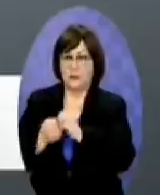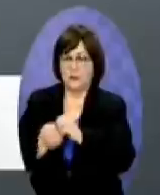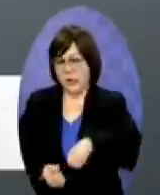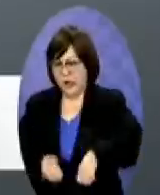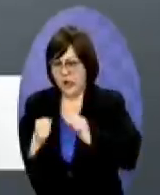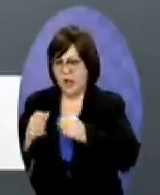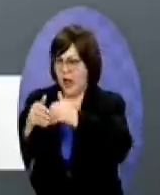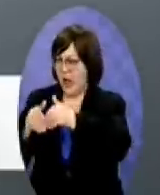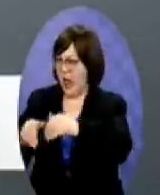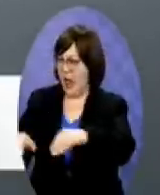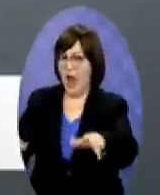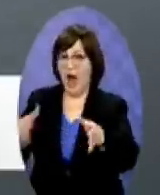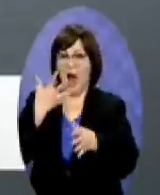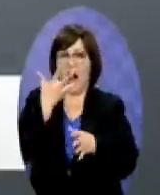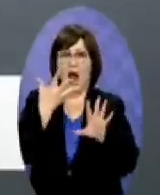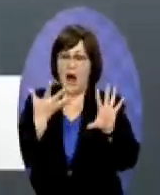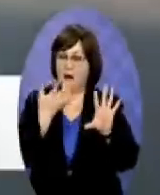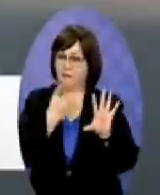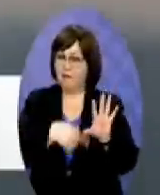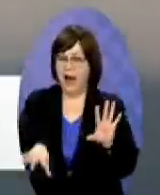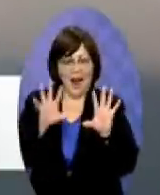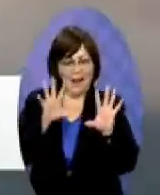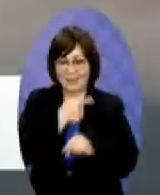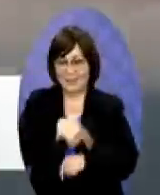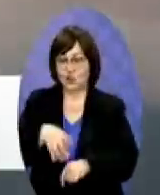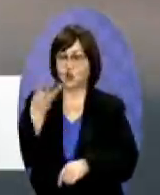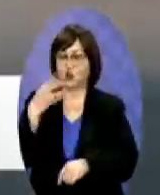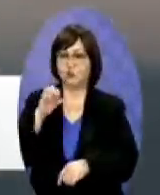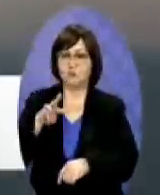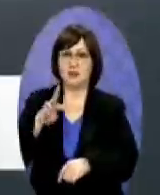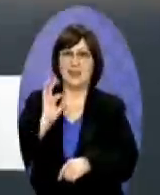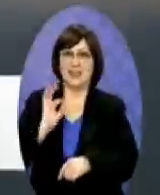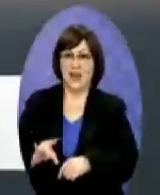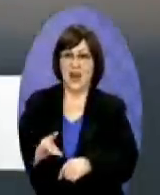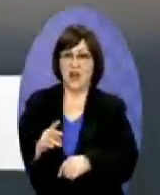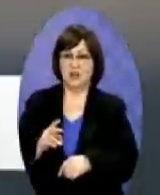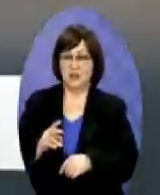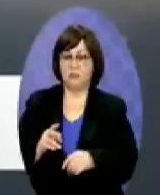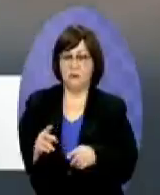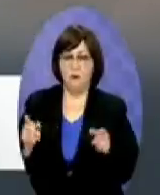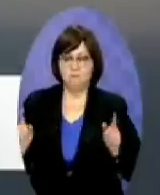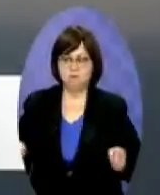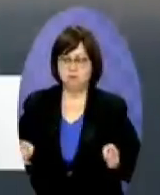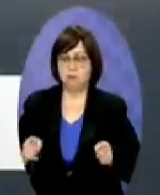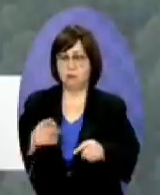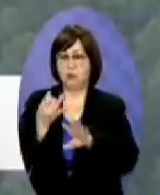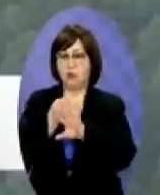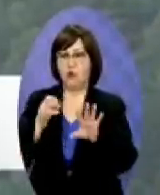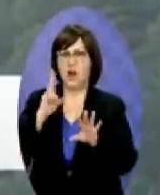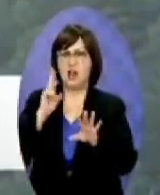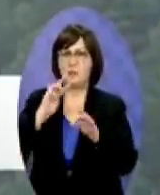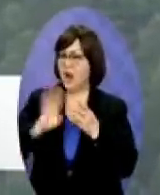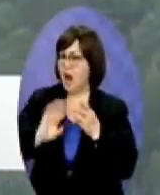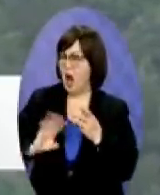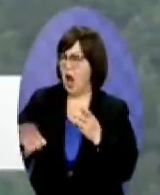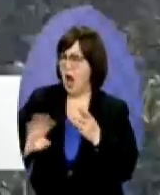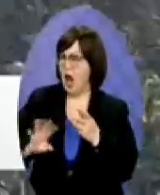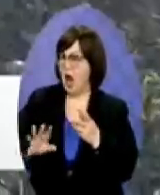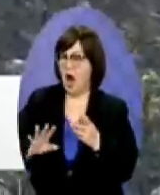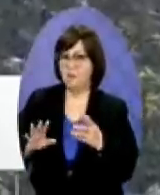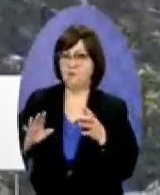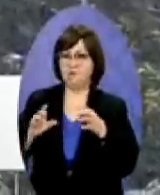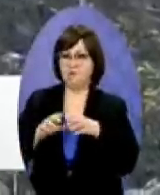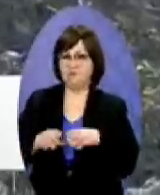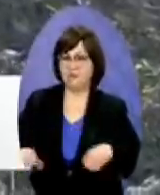10-аас 40 метрийн өргөнтэй 700 гаруй километр үргэлжлэх зурвас болсон гэж байлаа. Монгол улсын нутаг дэвсгэрийн 40 хүртэлх хувь нь